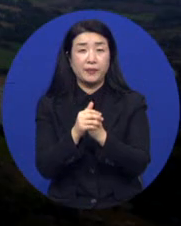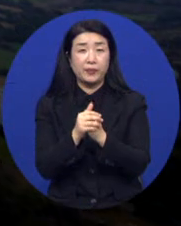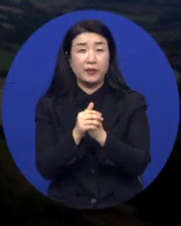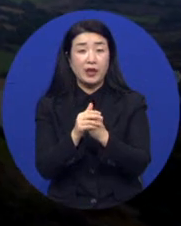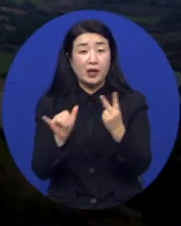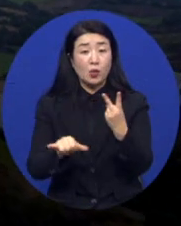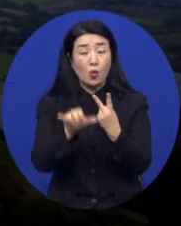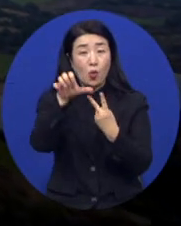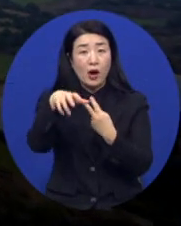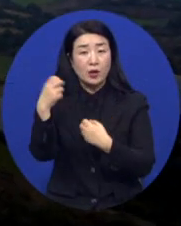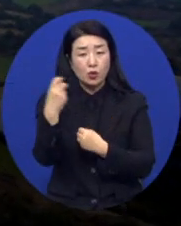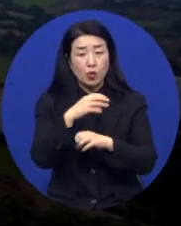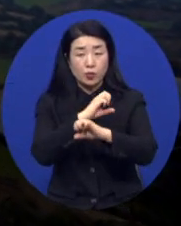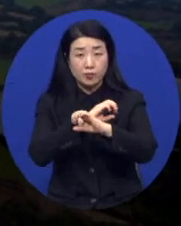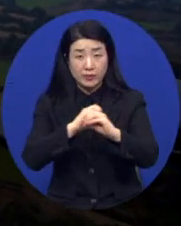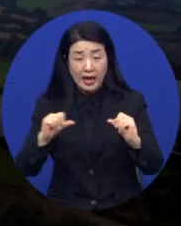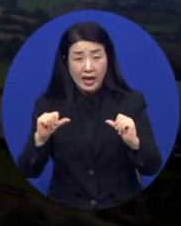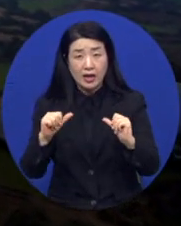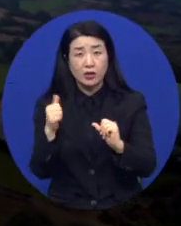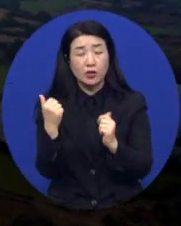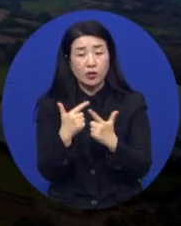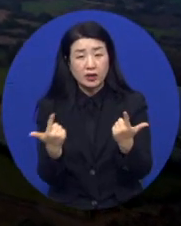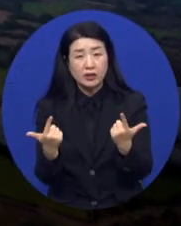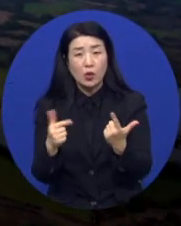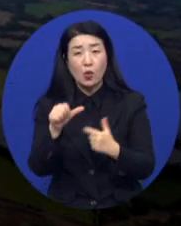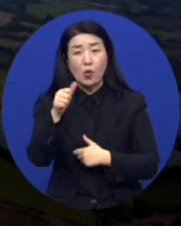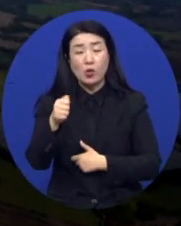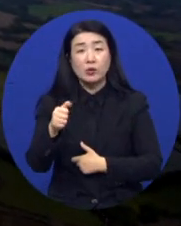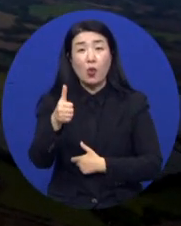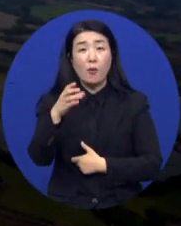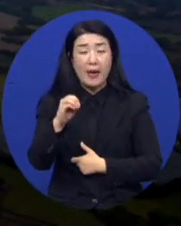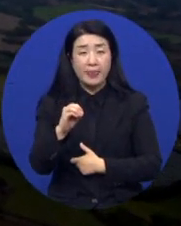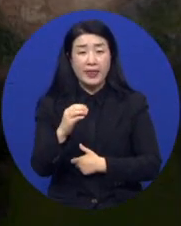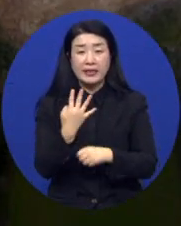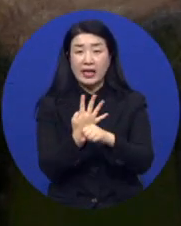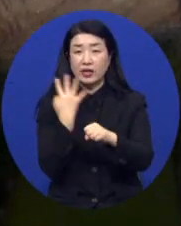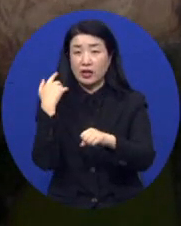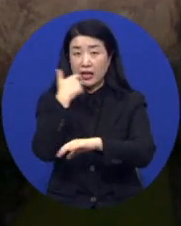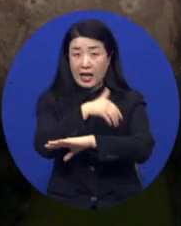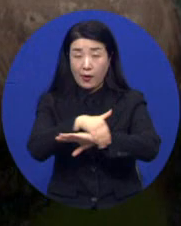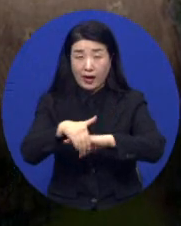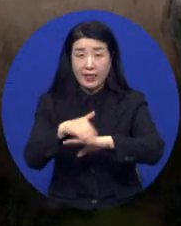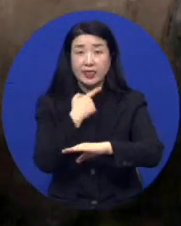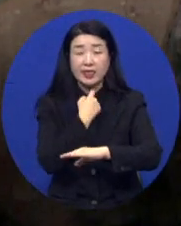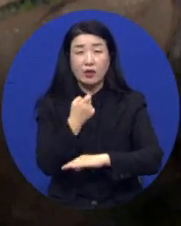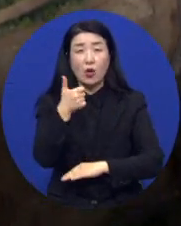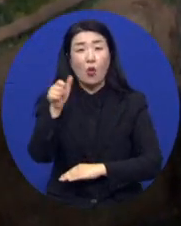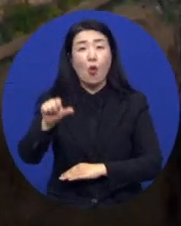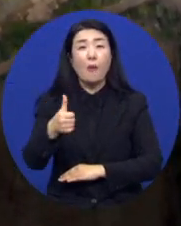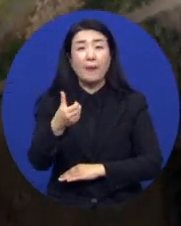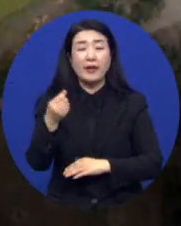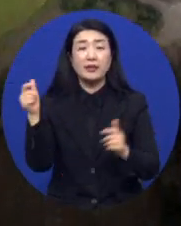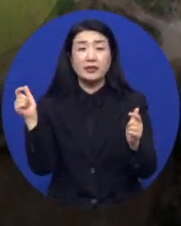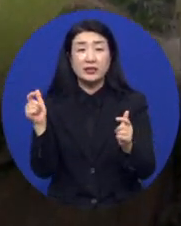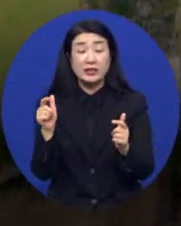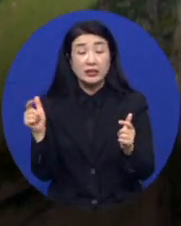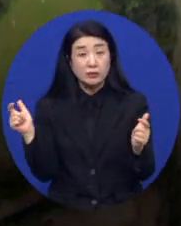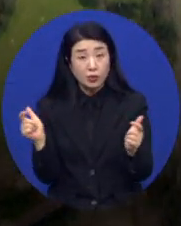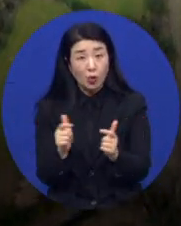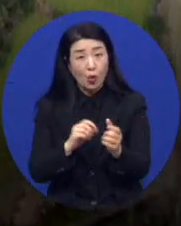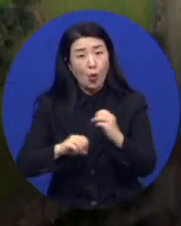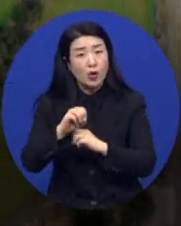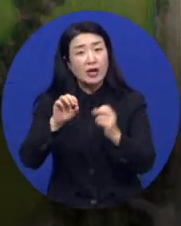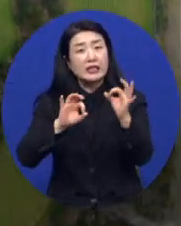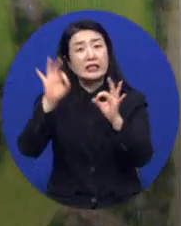제2공항 부지 면적은 550만 제곱미터로 4년 전 계획했던 500만 제곱미터보다 오히려